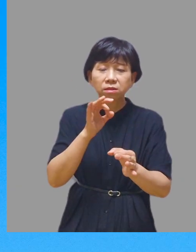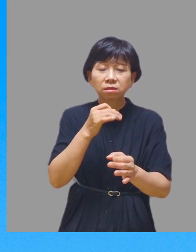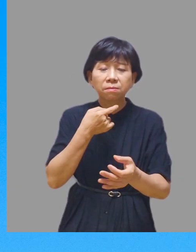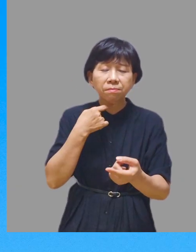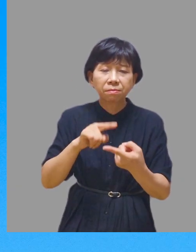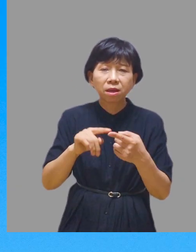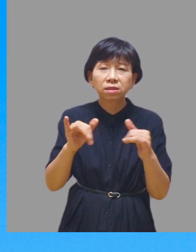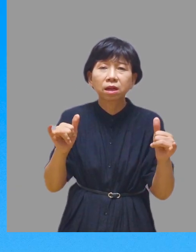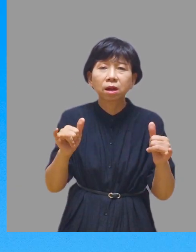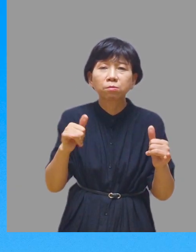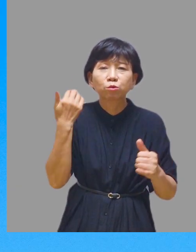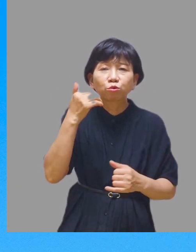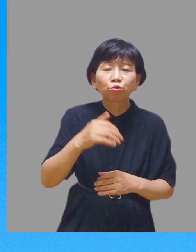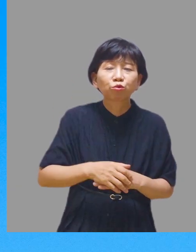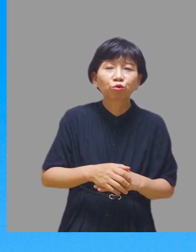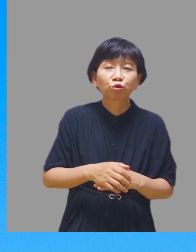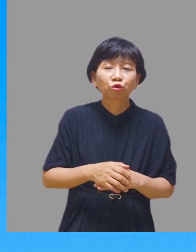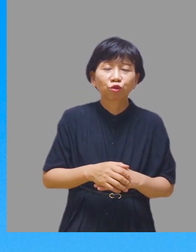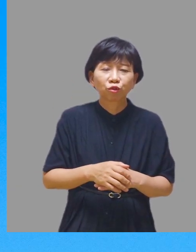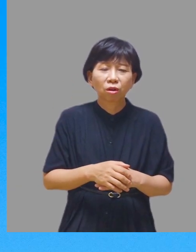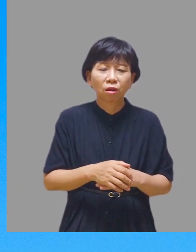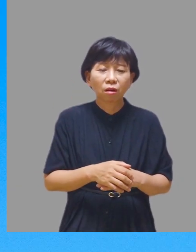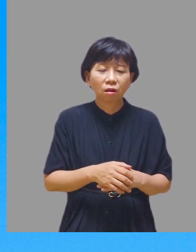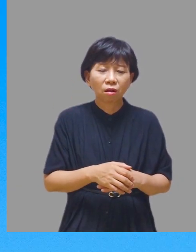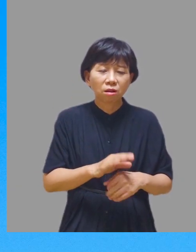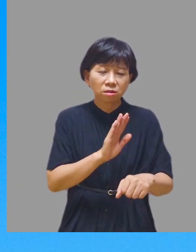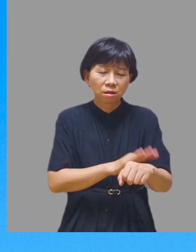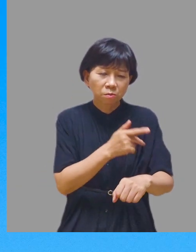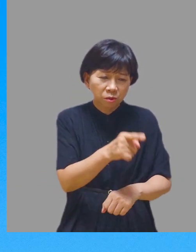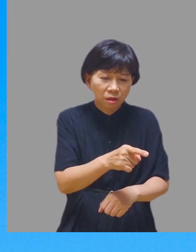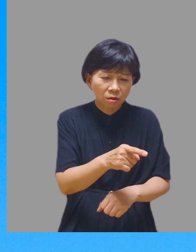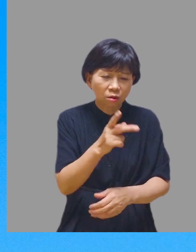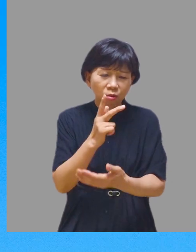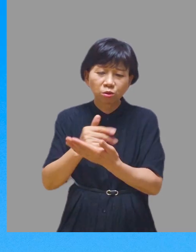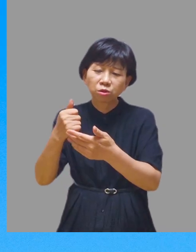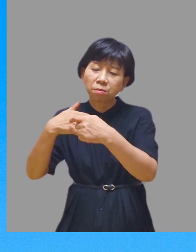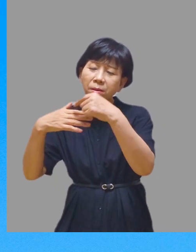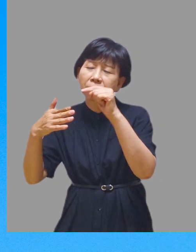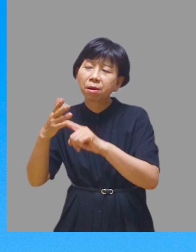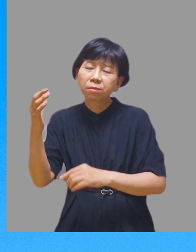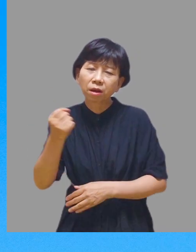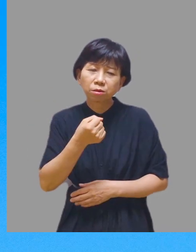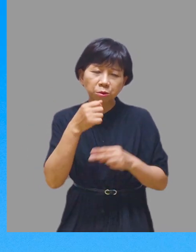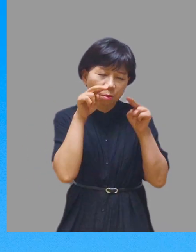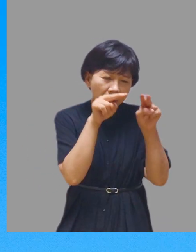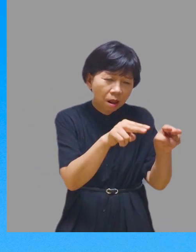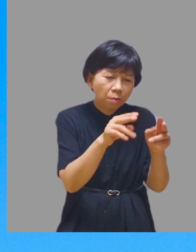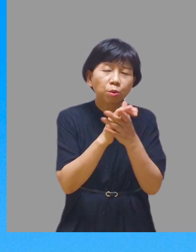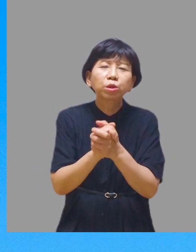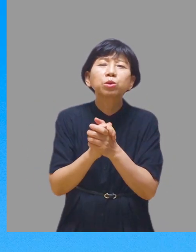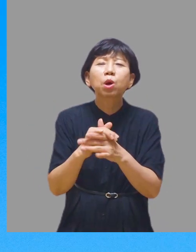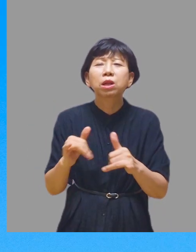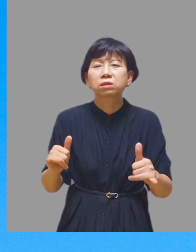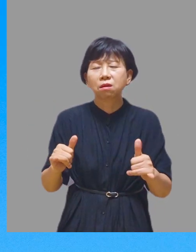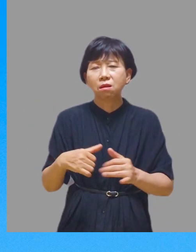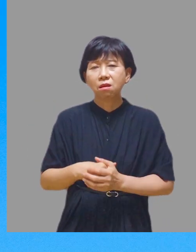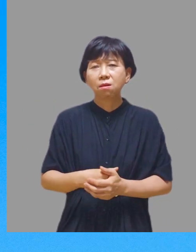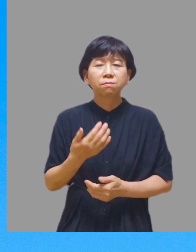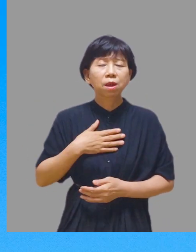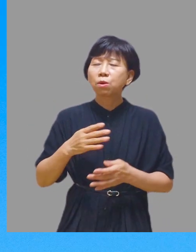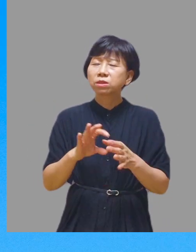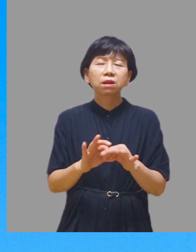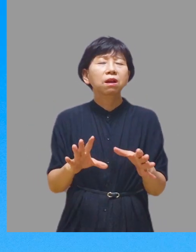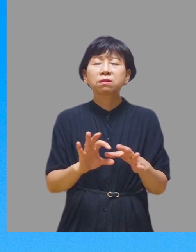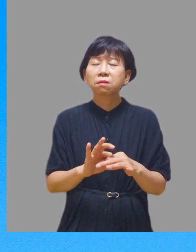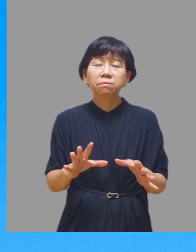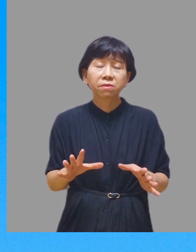틈을 덮어두거나 외면하지 않고 그 틈을 주님의 마음으로 바라보는 사람일 겁니다. 이건 내 일이 아니야.